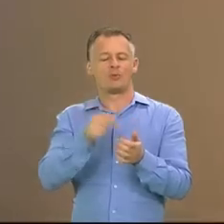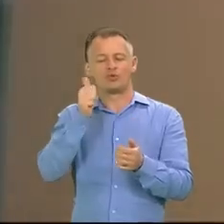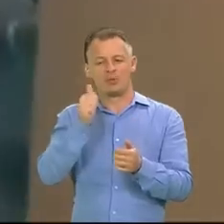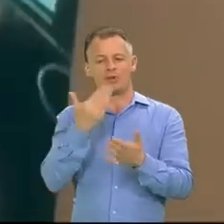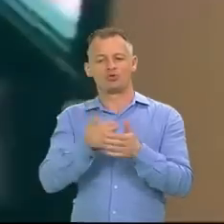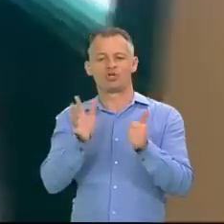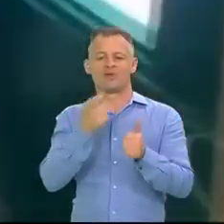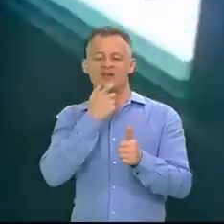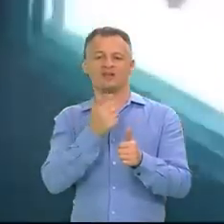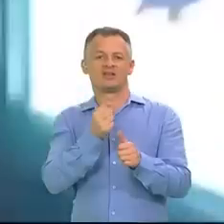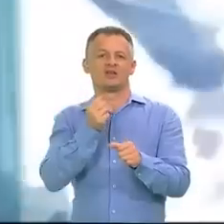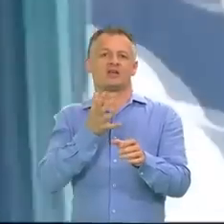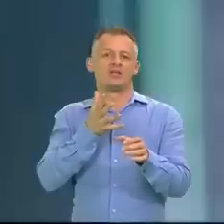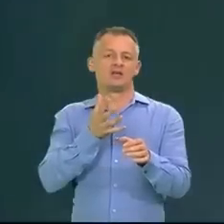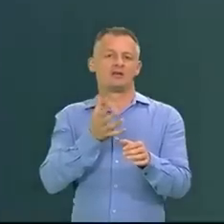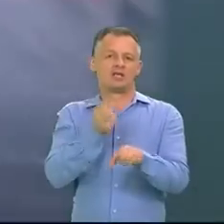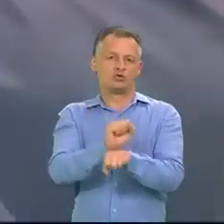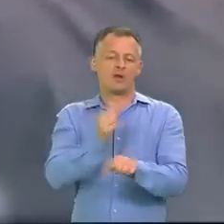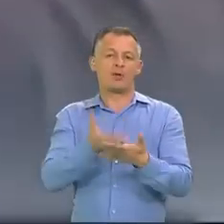omor.